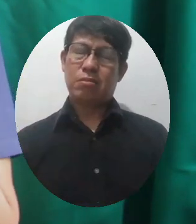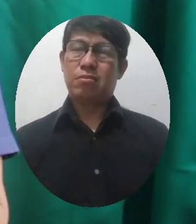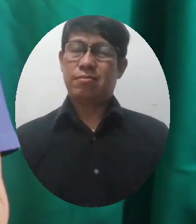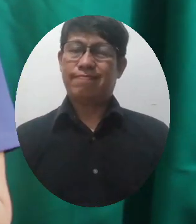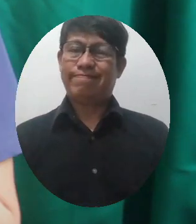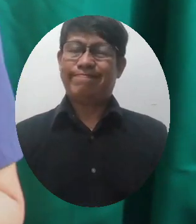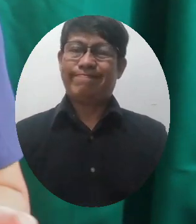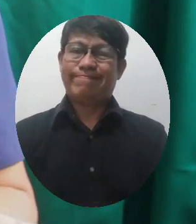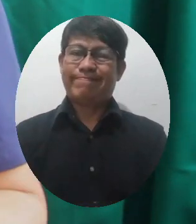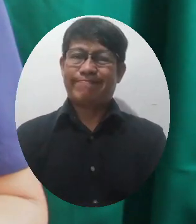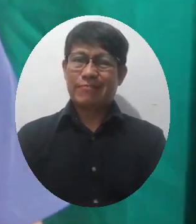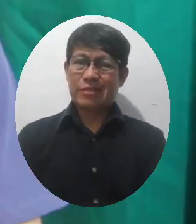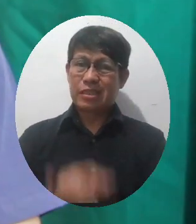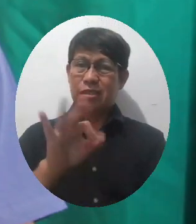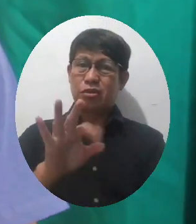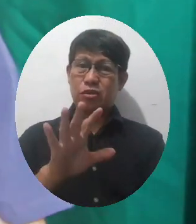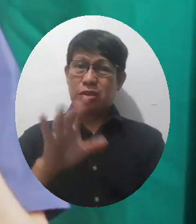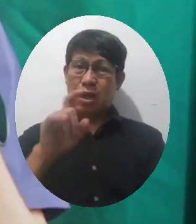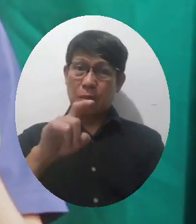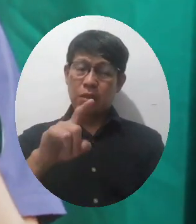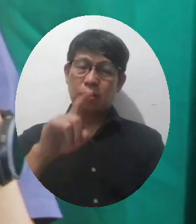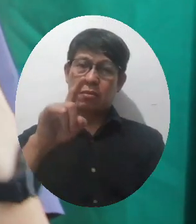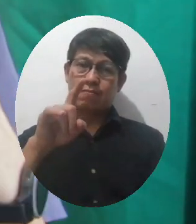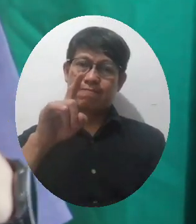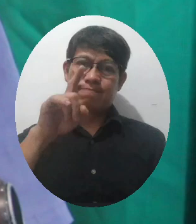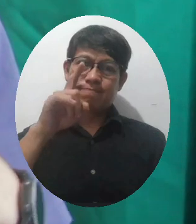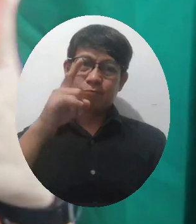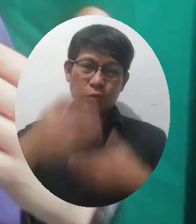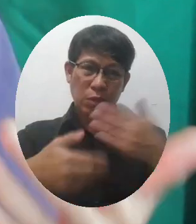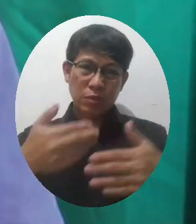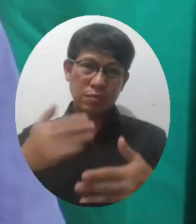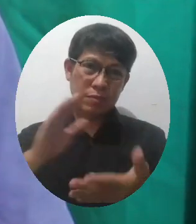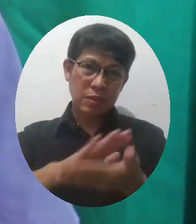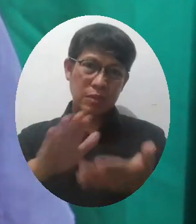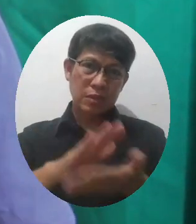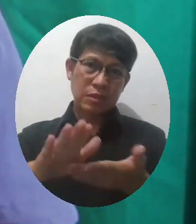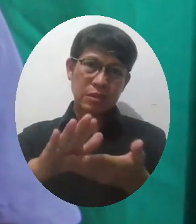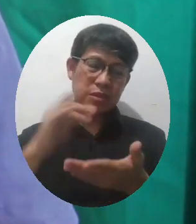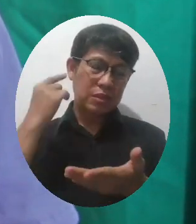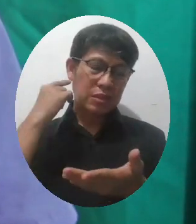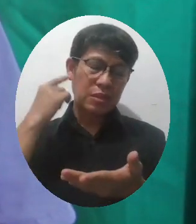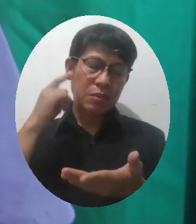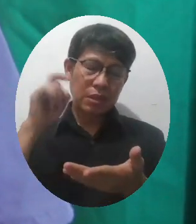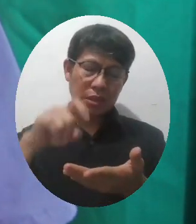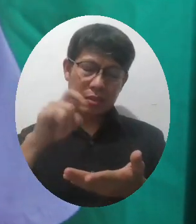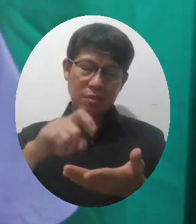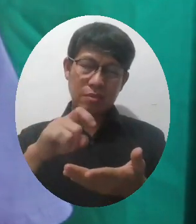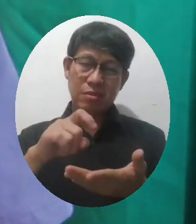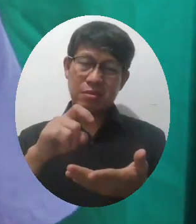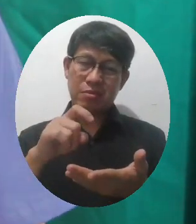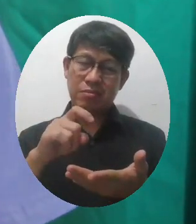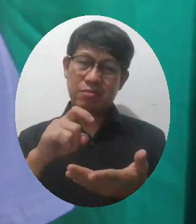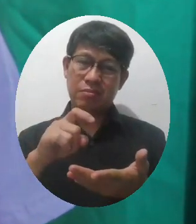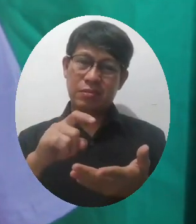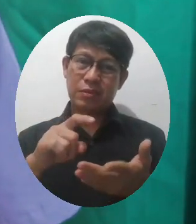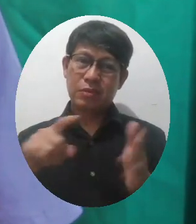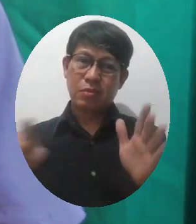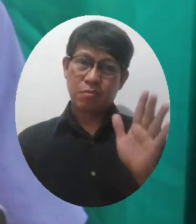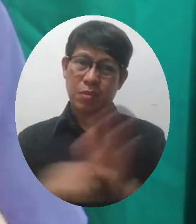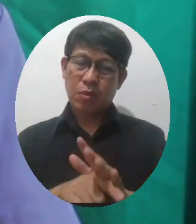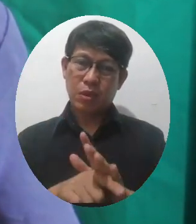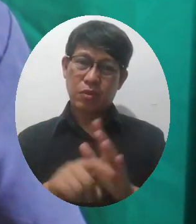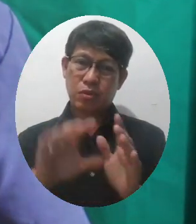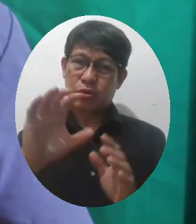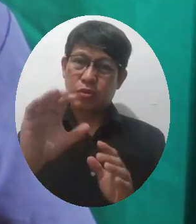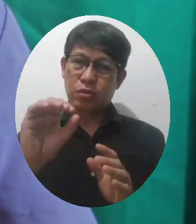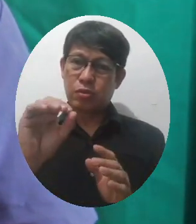yung po yung worries ng mga mommies. So pag tama paglilinis ng tenga in general, no? Sinasabi, "Doc, bawal po 'di ba mag-use ng